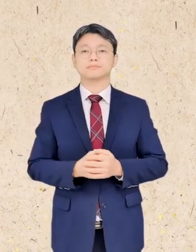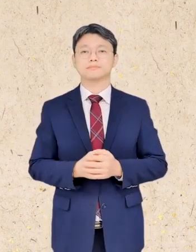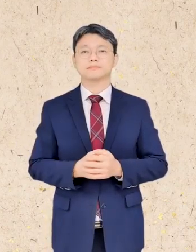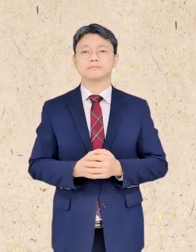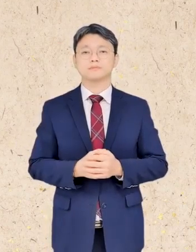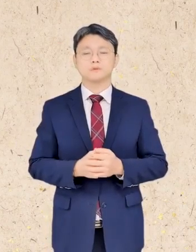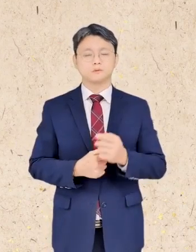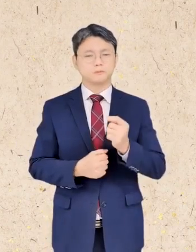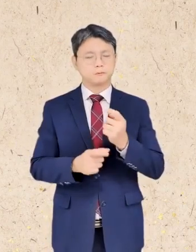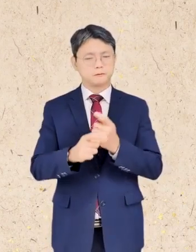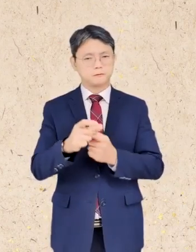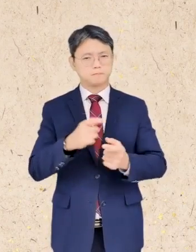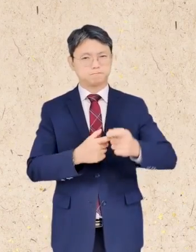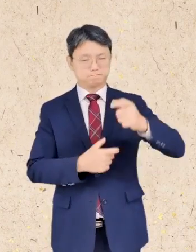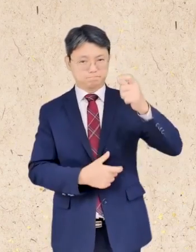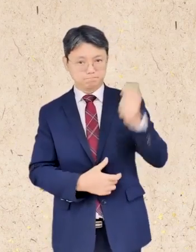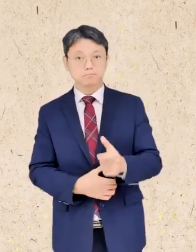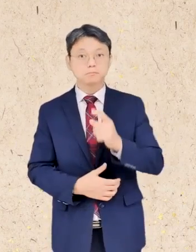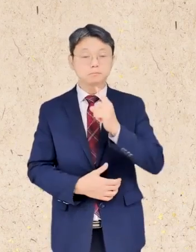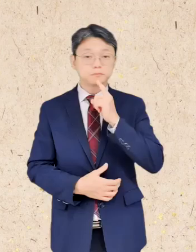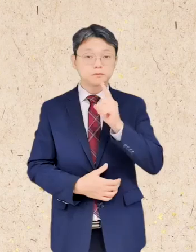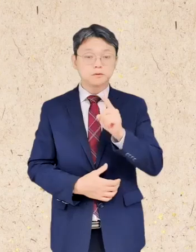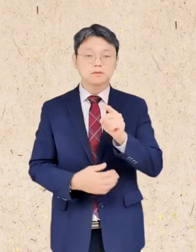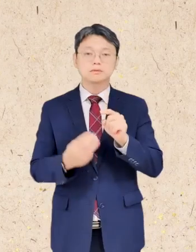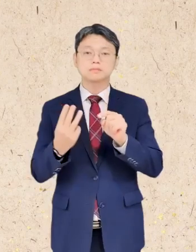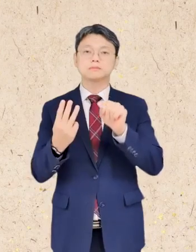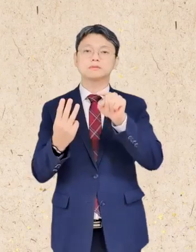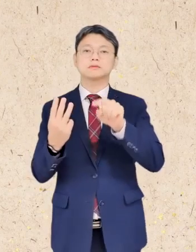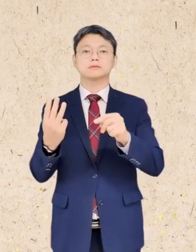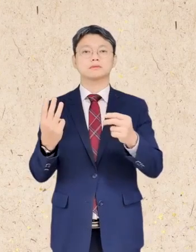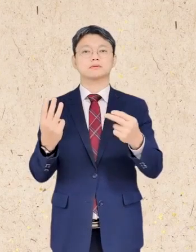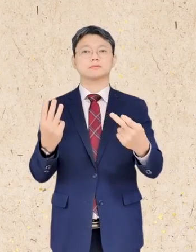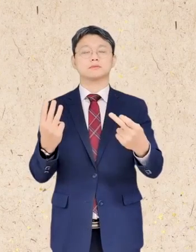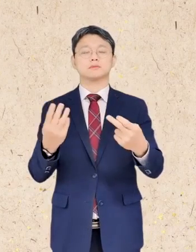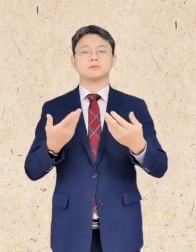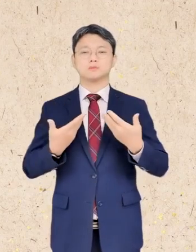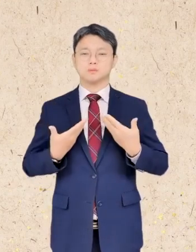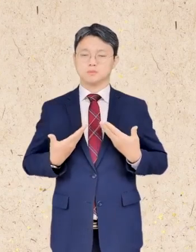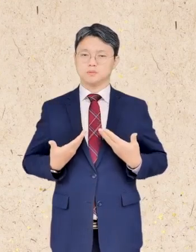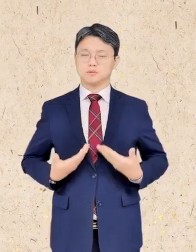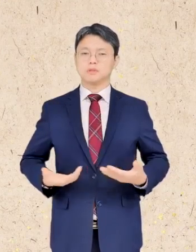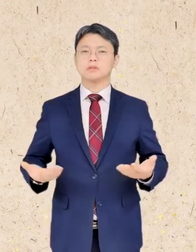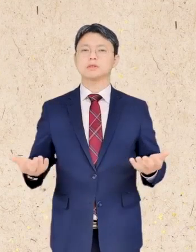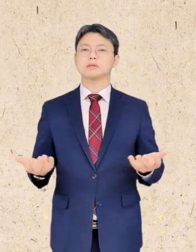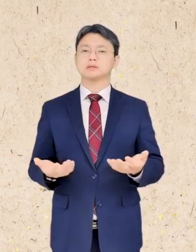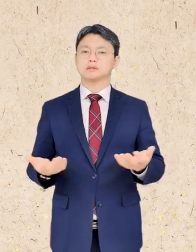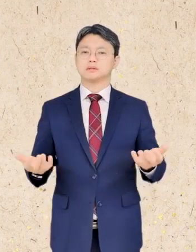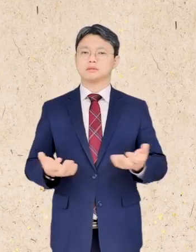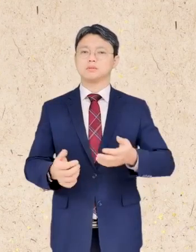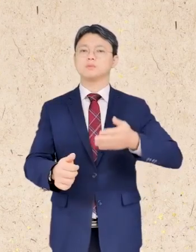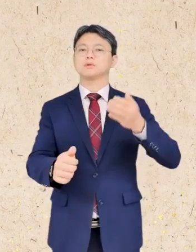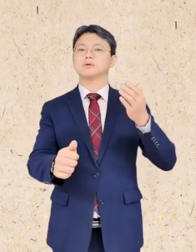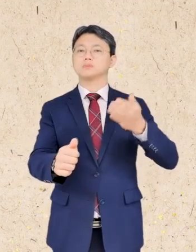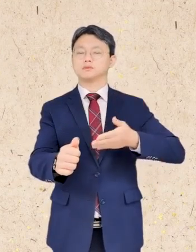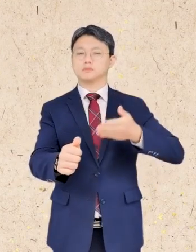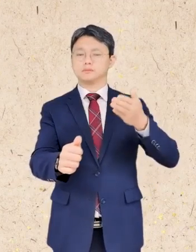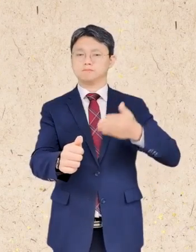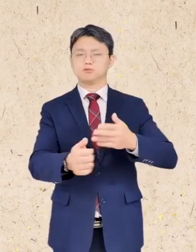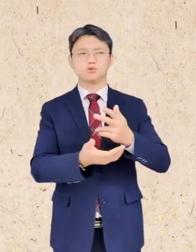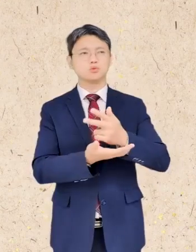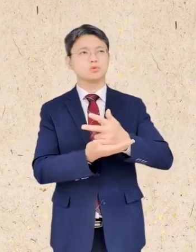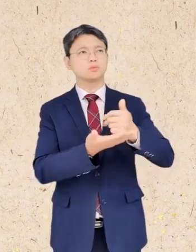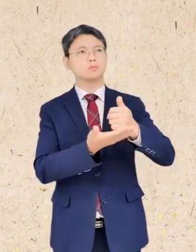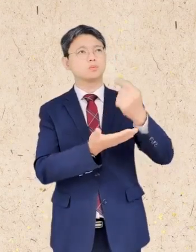데살로니가 후서에서는 이를 좀 더 강하게 말하는데 3장 12절을 보시면 조용히 일할 것을 권면하고